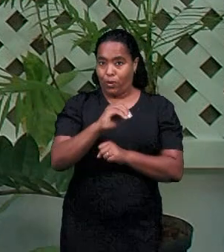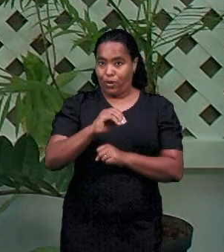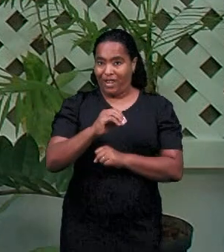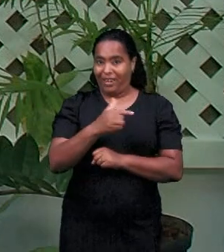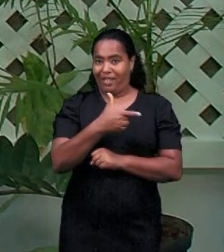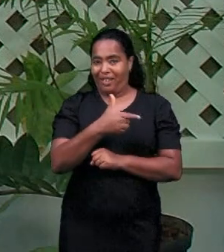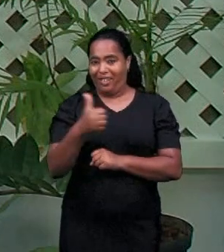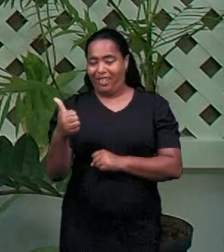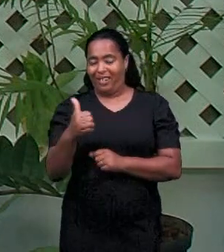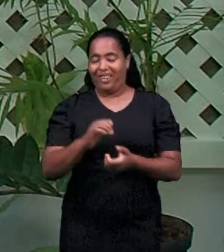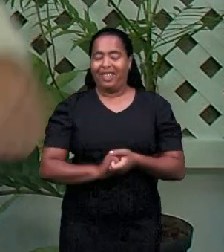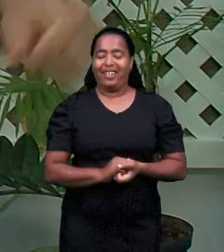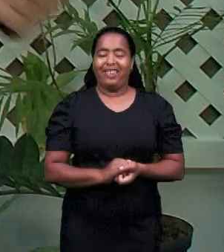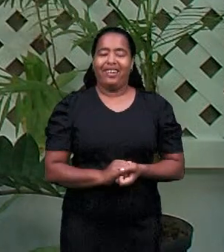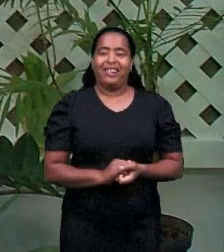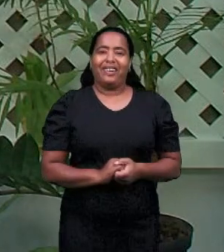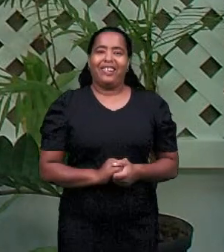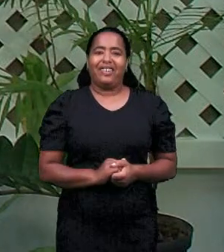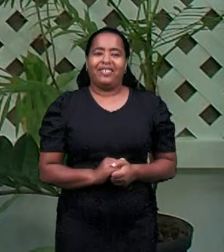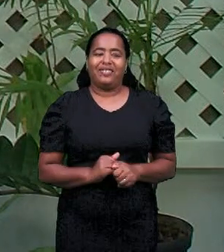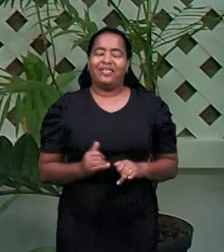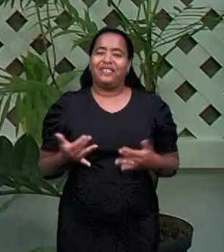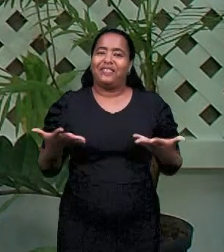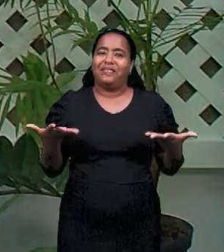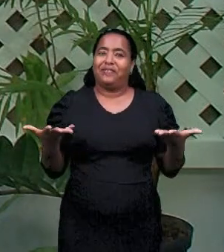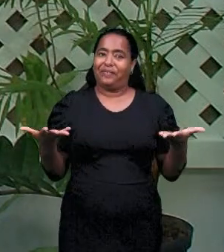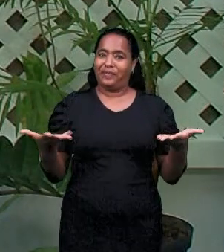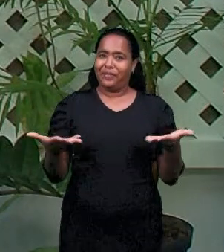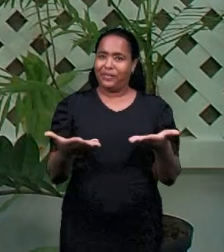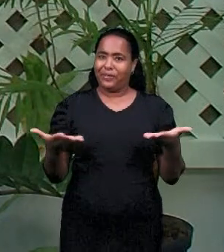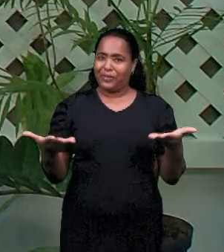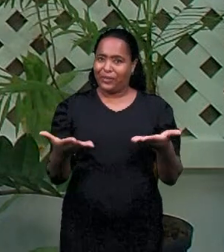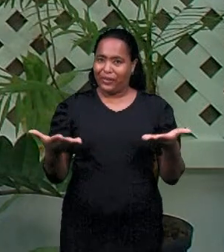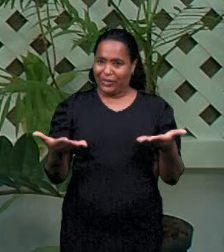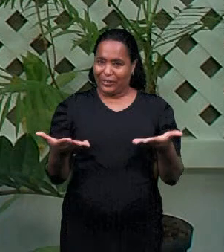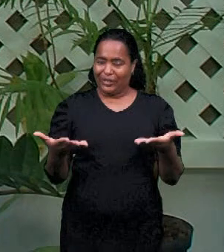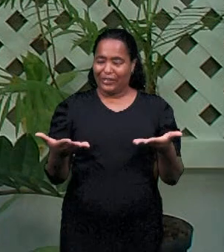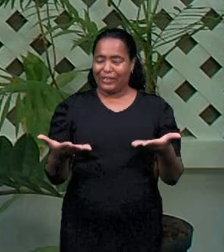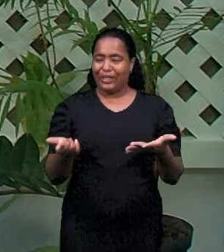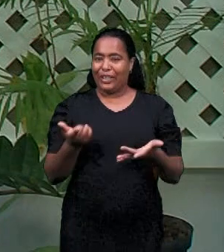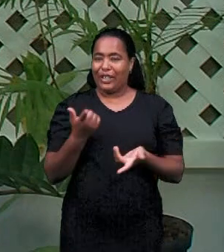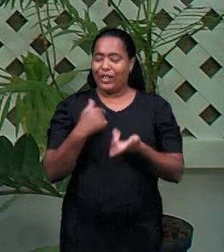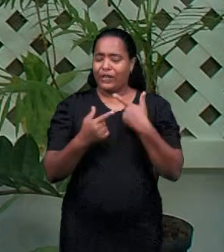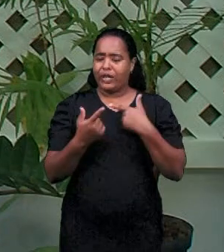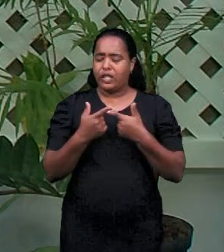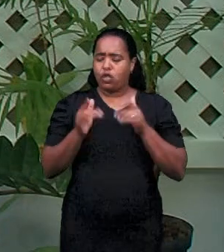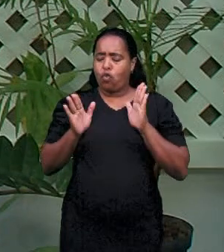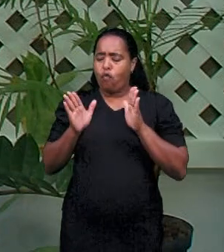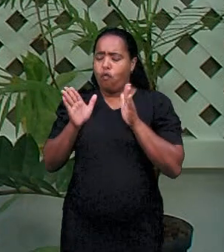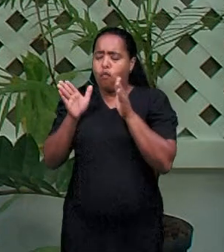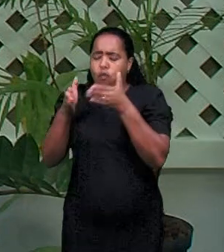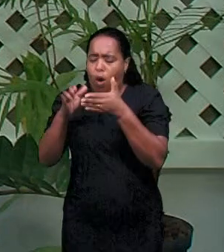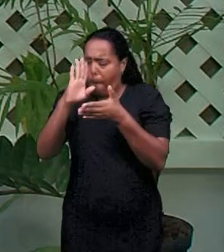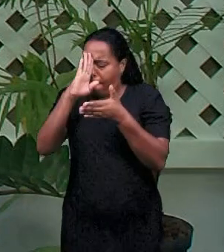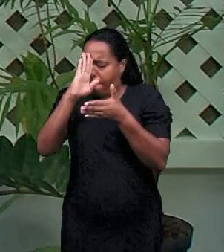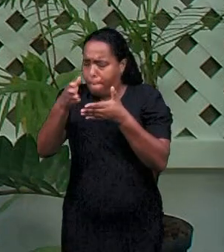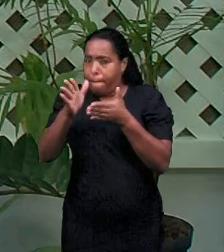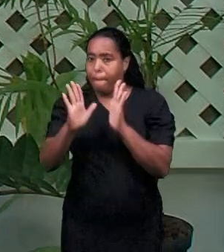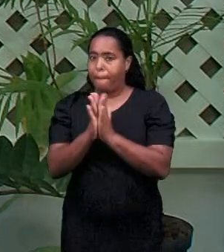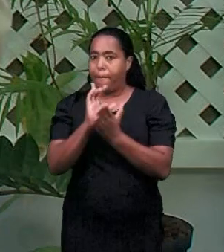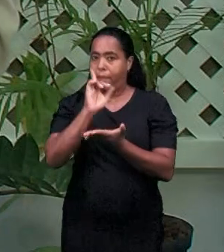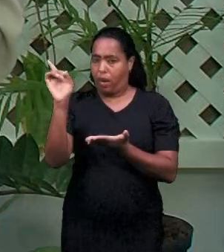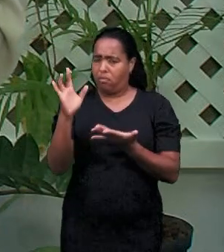aujourd'hui, j'aimerais dédier un peu plus à la parole. Nous avons quelques annonces pour être